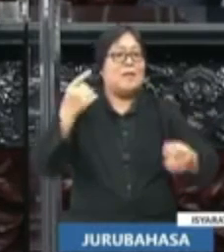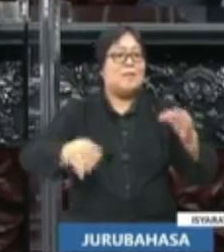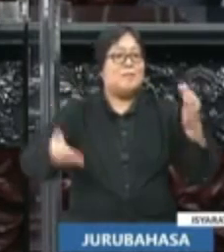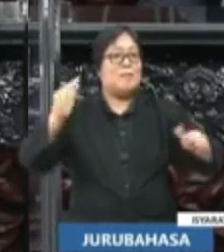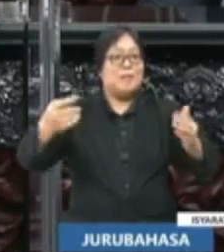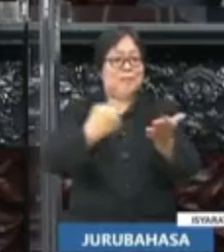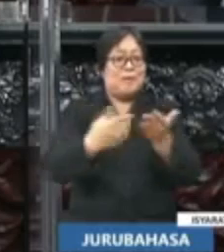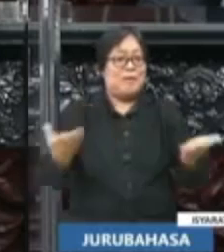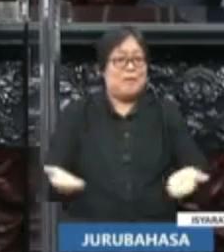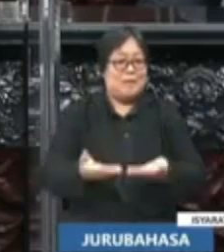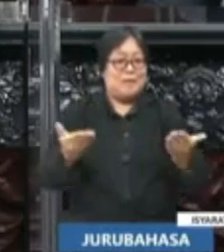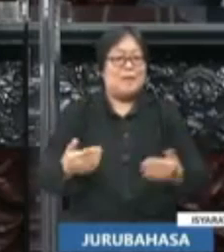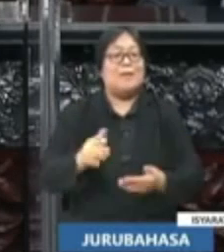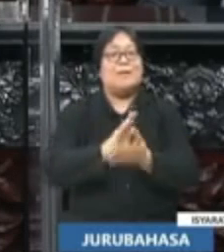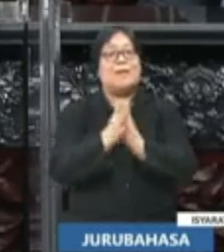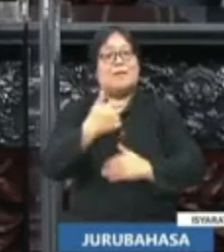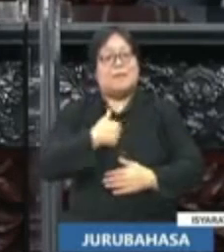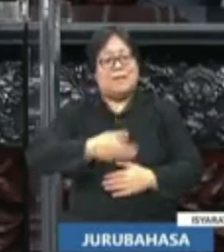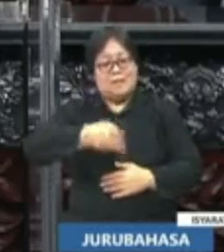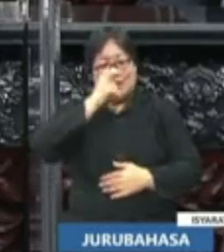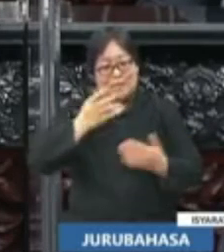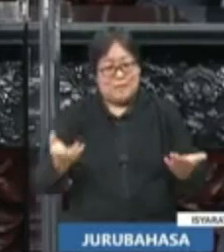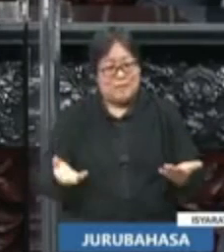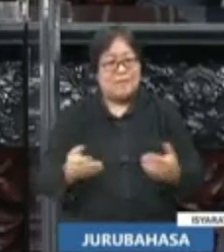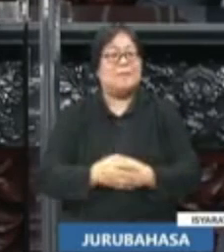dibahaskan di sini. Jadi saya ingin tegaskan,